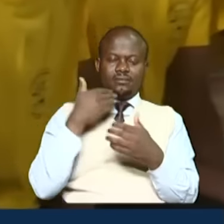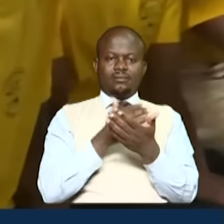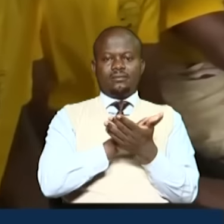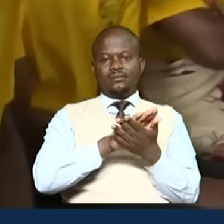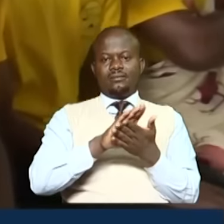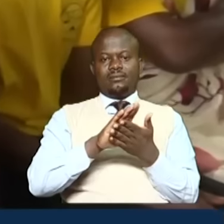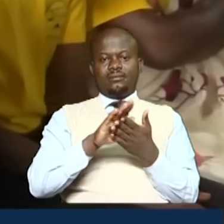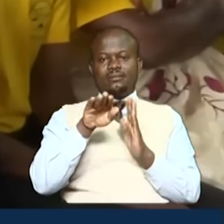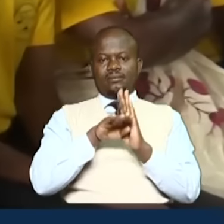gusaba imbabazi ariko no kugira ngo n'abazi bahaye batazabyicuza ko bigeze kubaha imbabazi